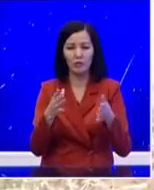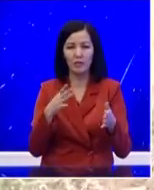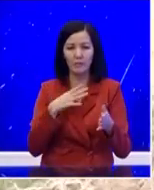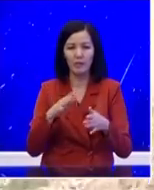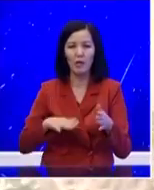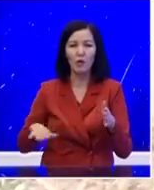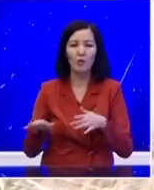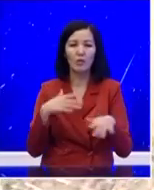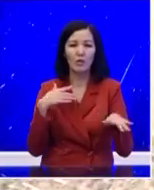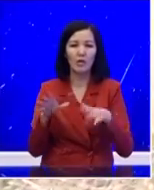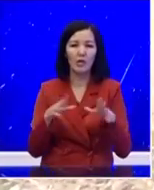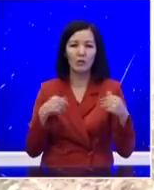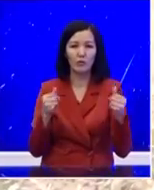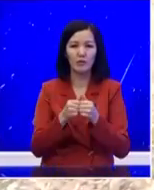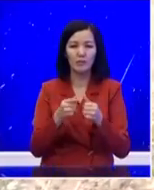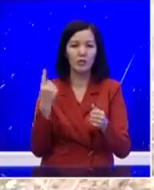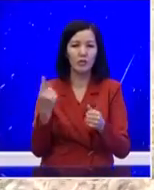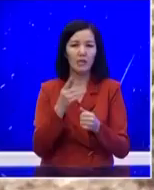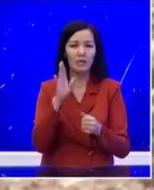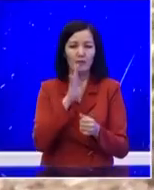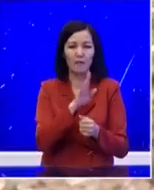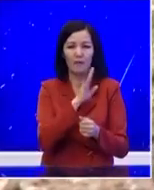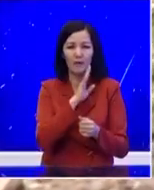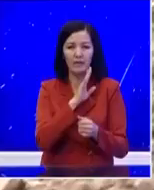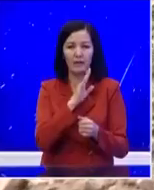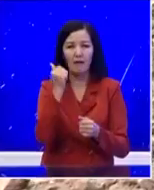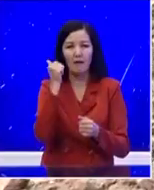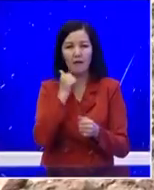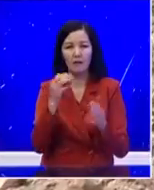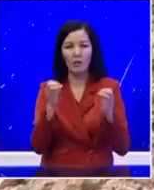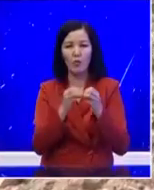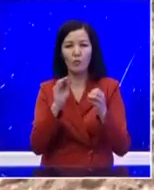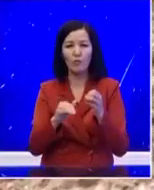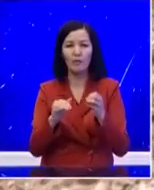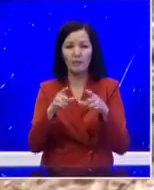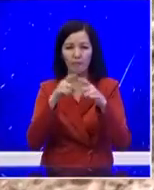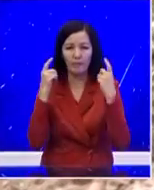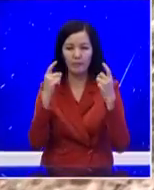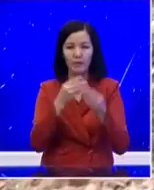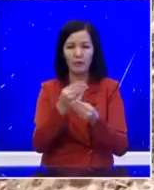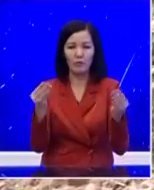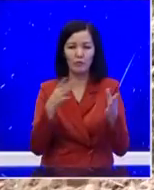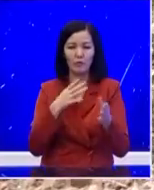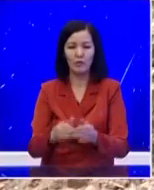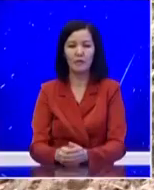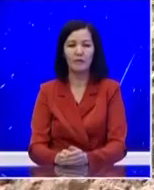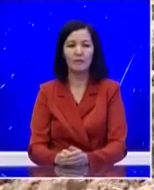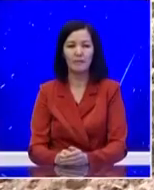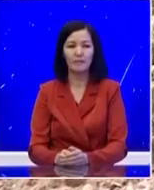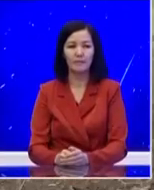азық-түлік таратып шыққан. Өлкедегі әлжуаз отбасылары мен жалғызбасты қарттарға 10 000 бетперде үлестірген.